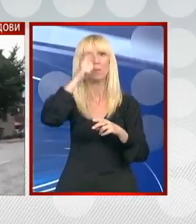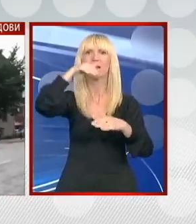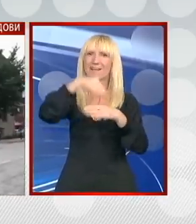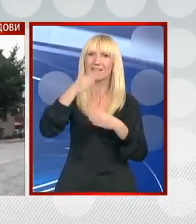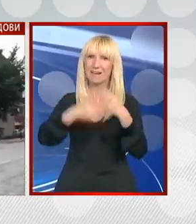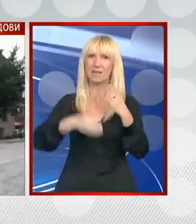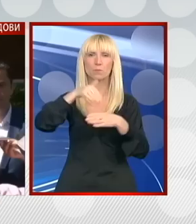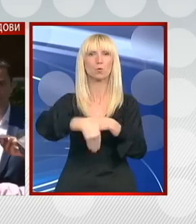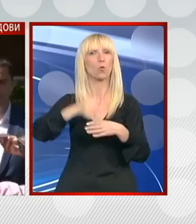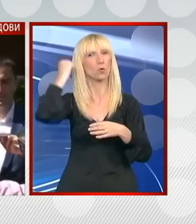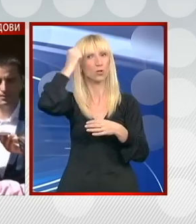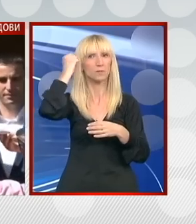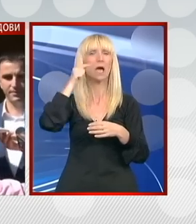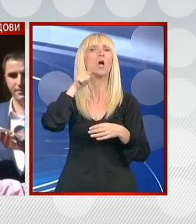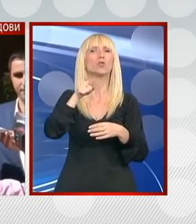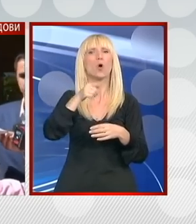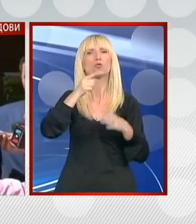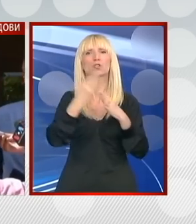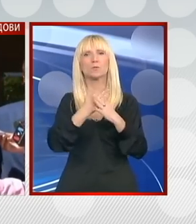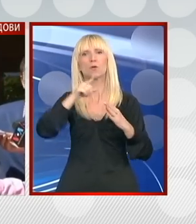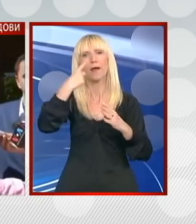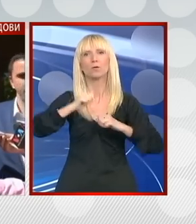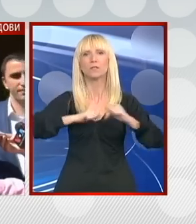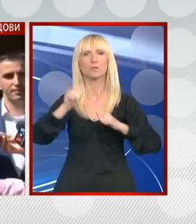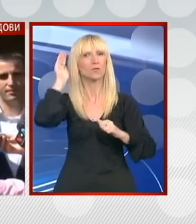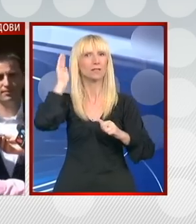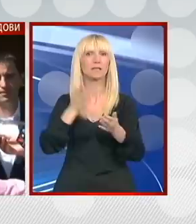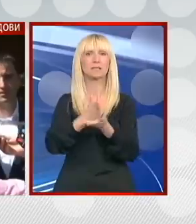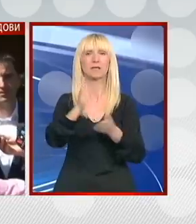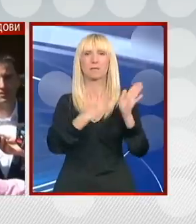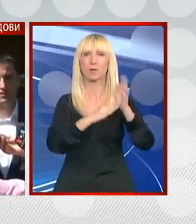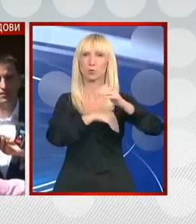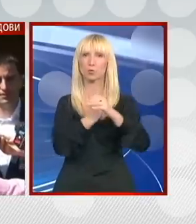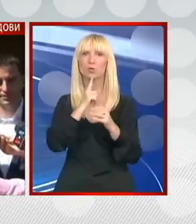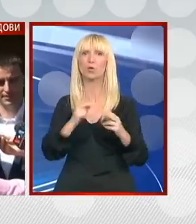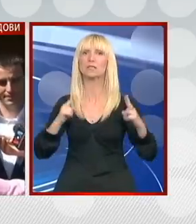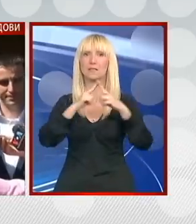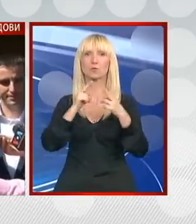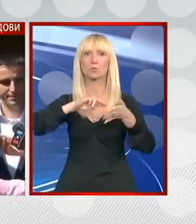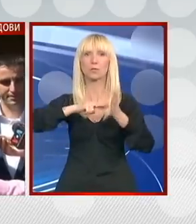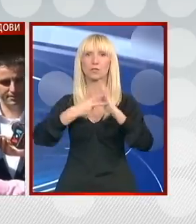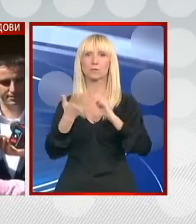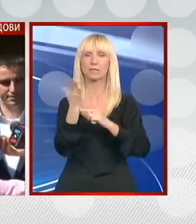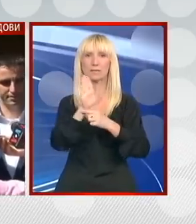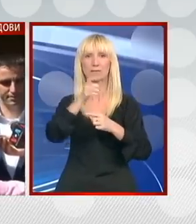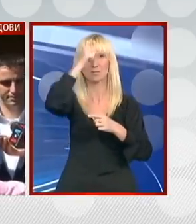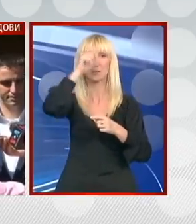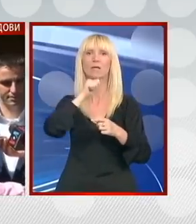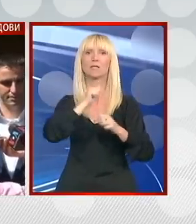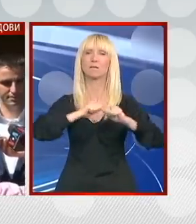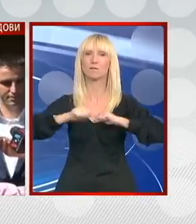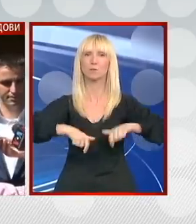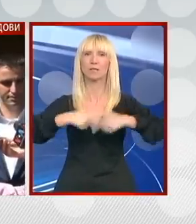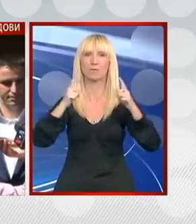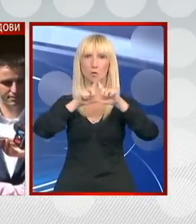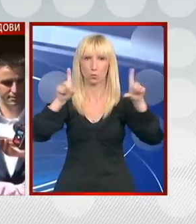jugu Kosmeta. To je u Štrpcu izjavio direktor vladine kancelarije Marko Đurić, koji se sastao s političkim predstavnicima Srba i direktorima